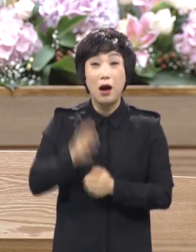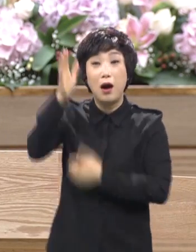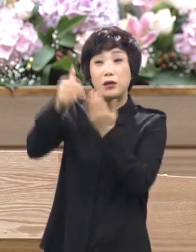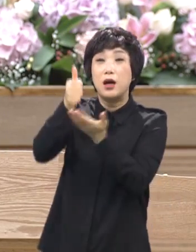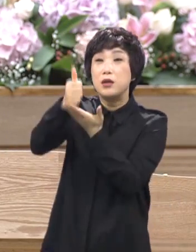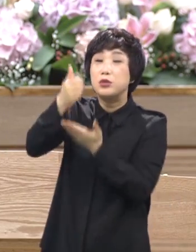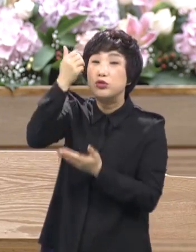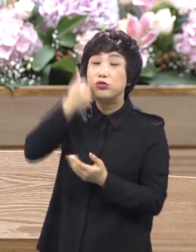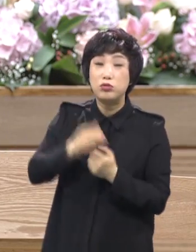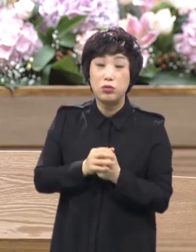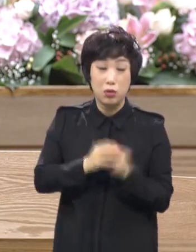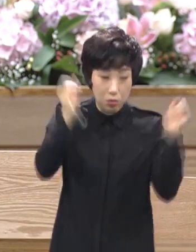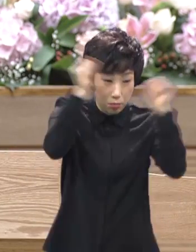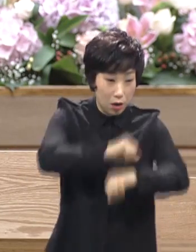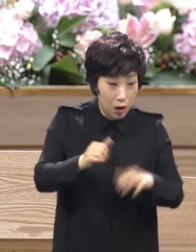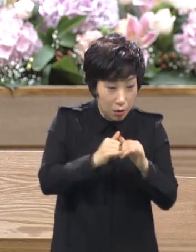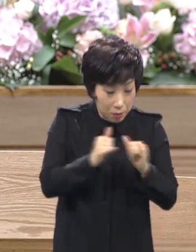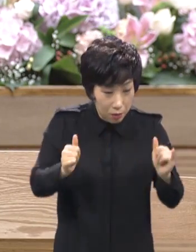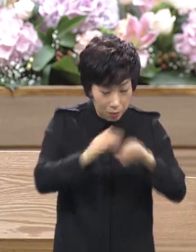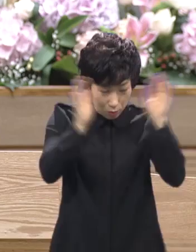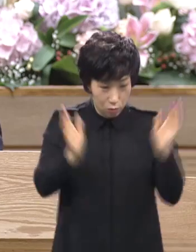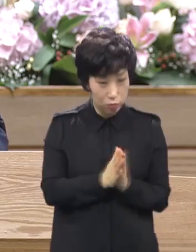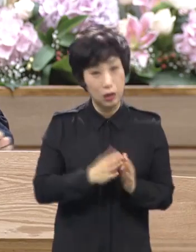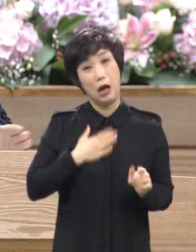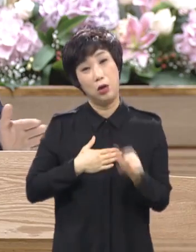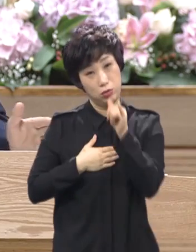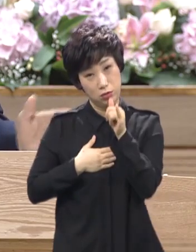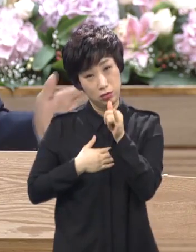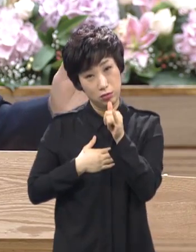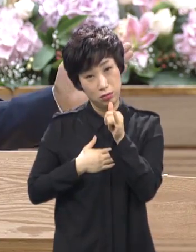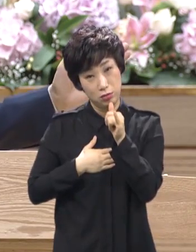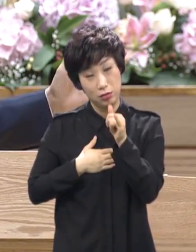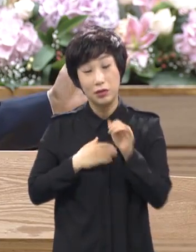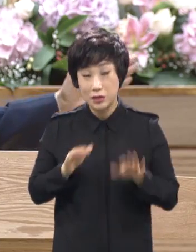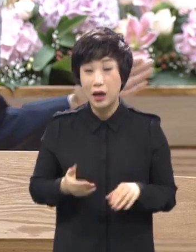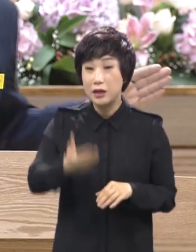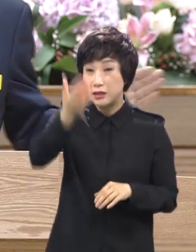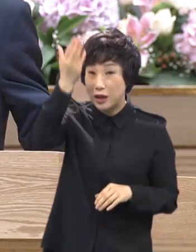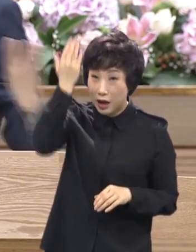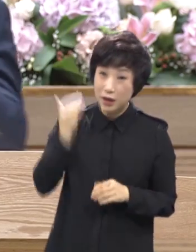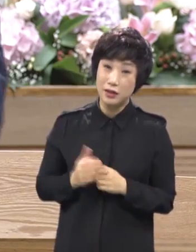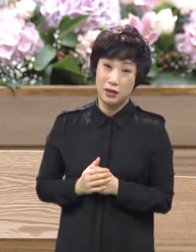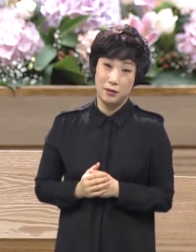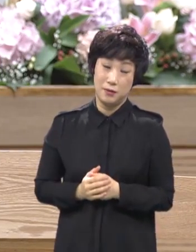하나님은 멸망할 것을 다 아시고, 그래서 과거에